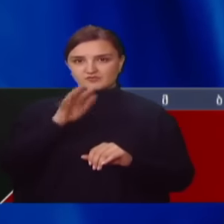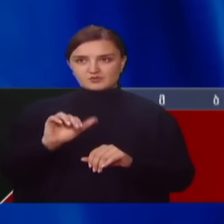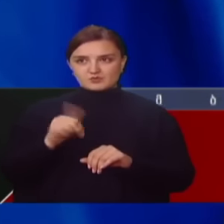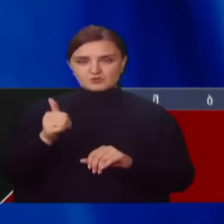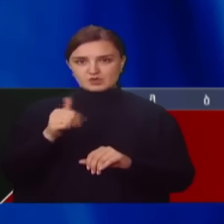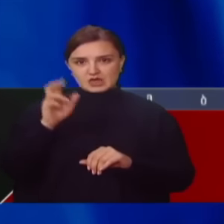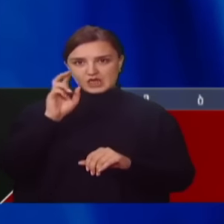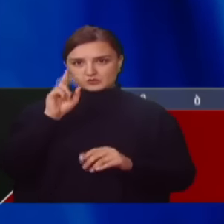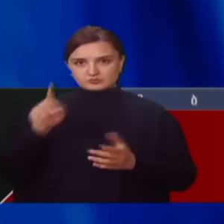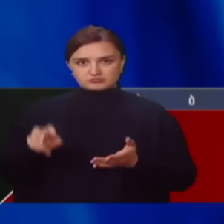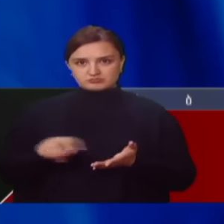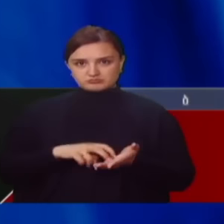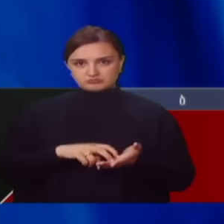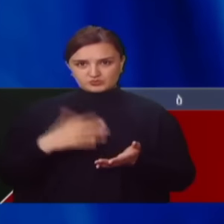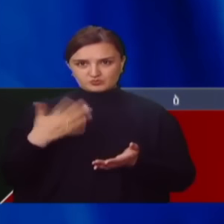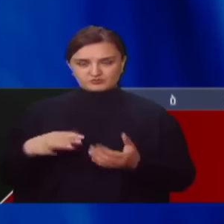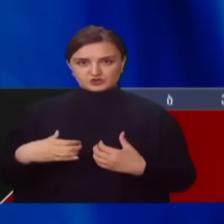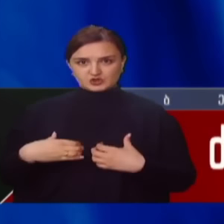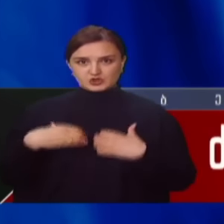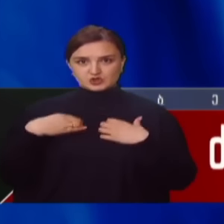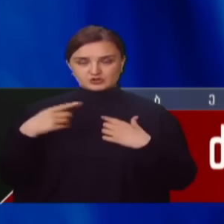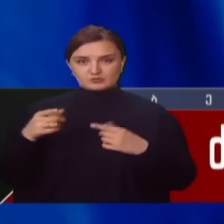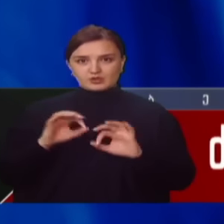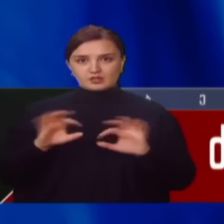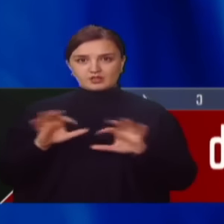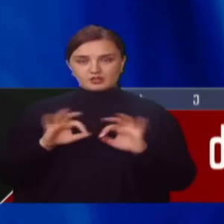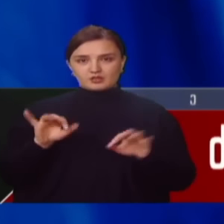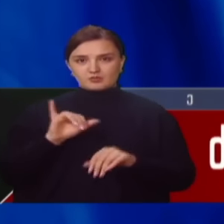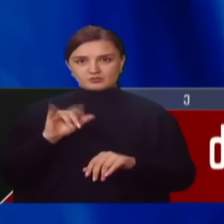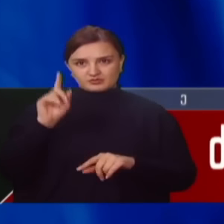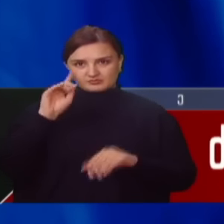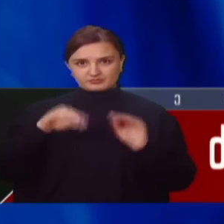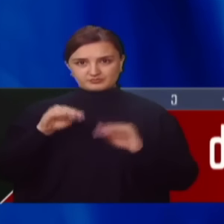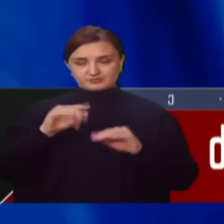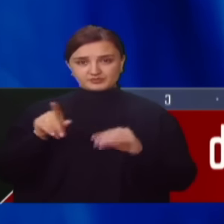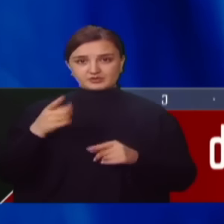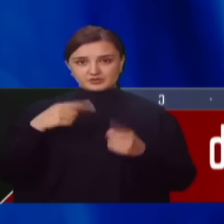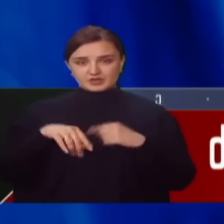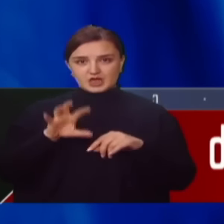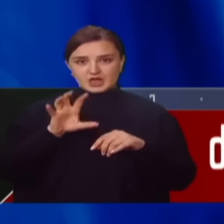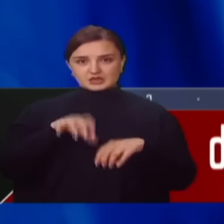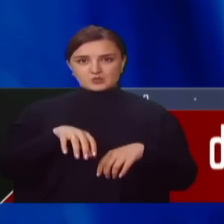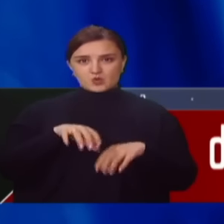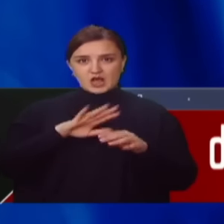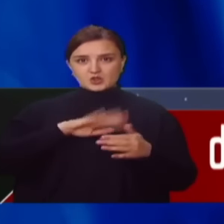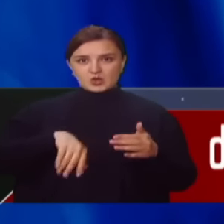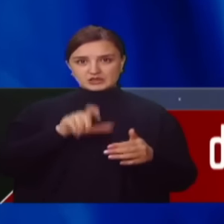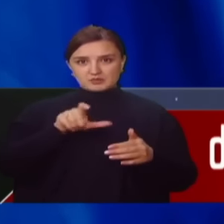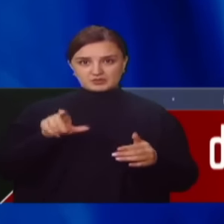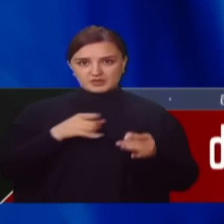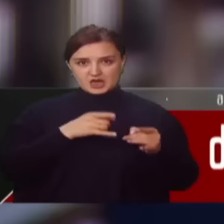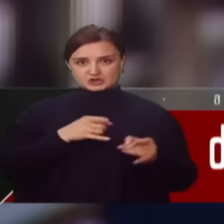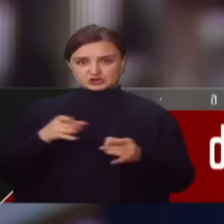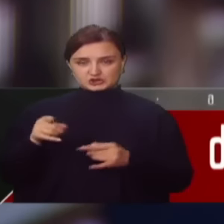ხელისუფლებას გავს და აი მსგავსი სულელური განცხადებების ნაცვლად აი ეს უკანონოდ რომ აშინებენ ძალადობენ ადამიანებზე ჯობია ეს